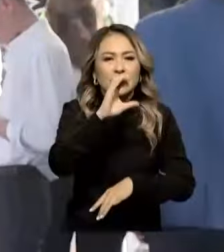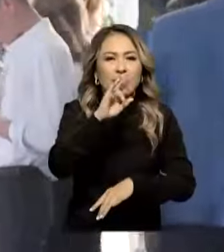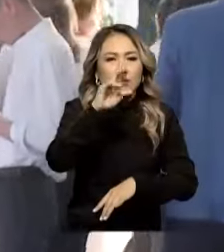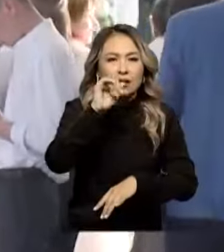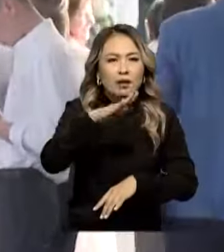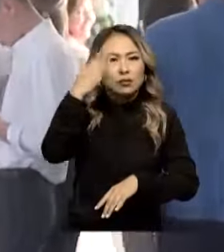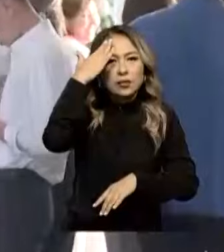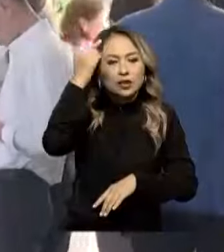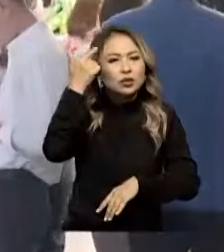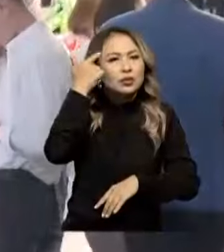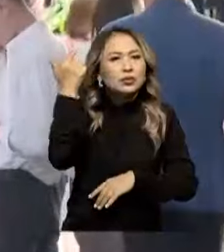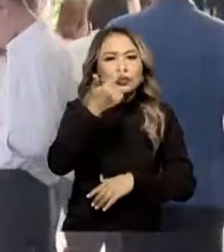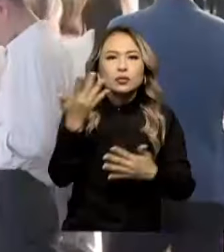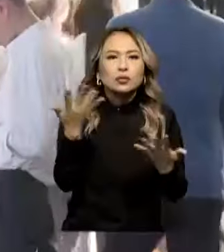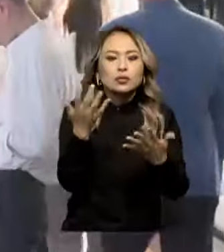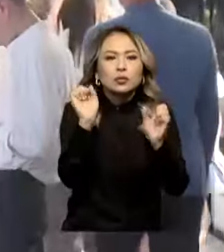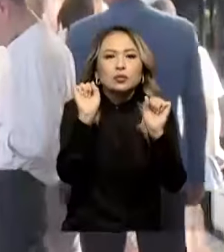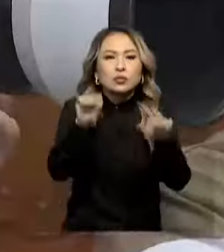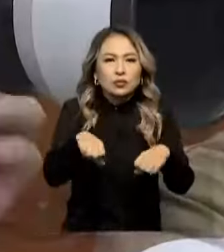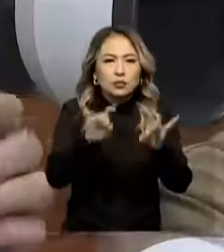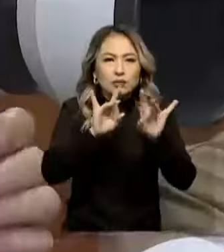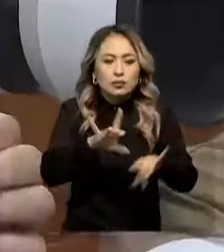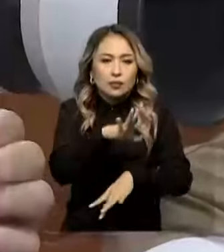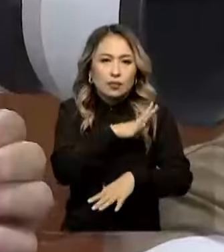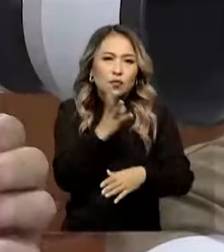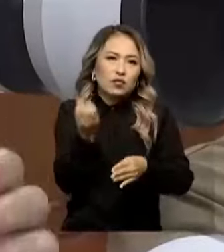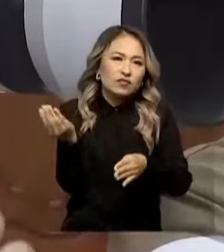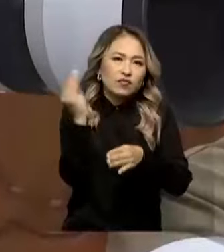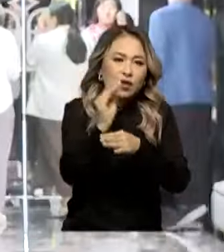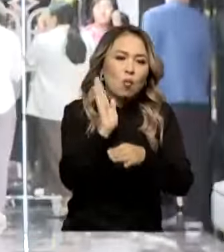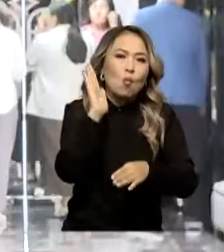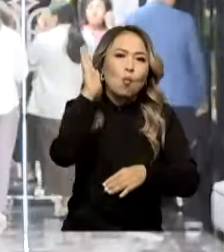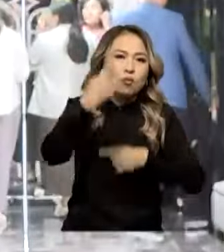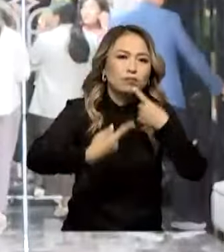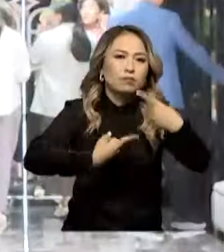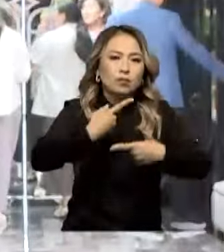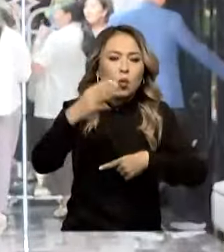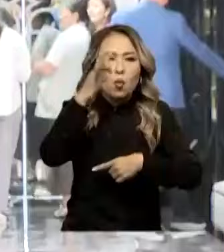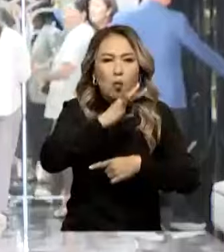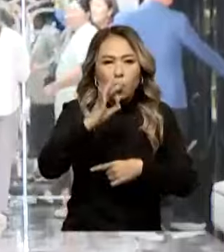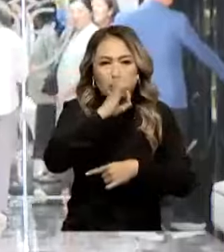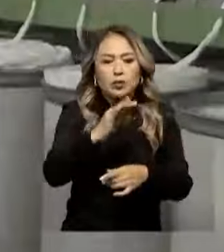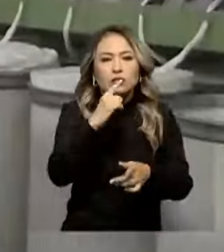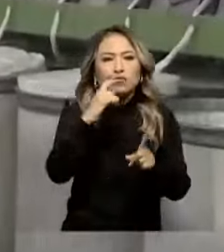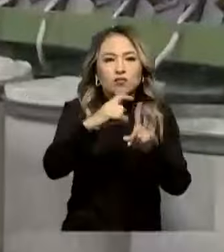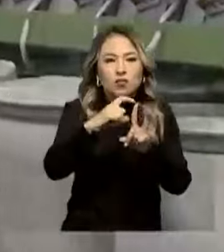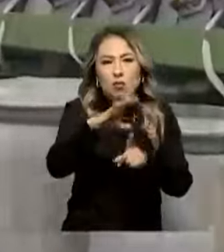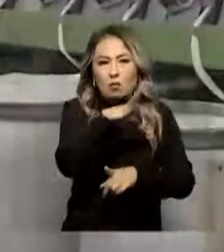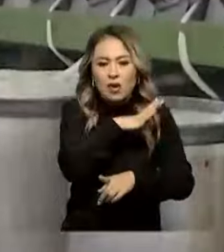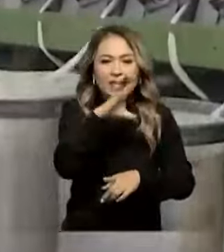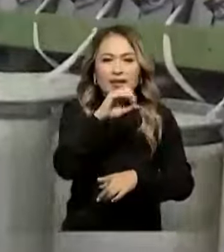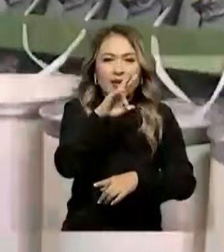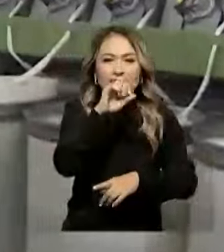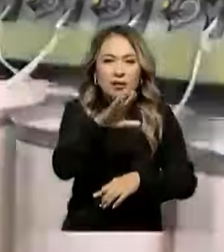бәсекеге қабілетті жастардың қандай болатындығын қадап айтты. Одан бөлек болашақта трендте болатын тілдер туралы сөз болды. Сенат төрағасы